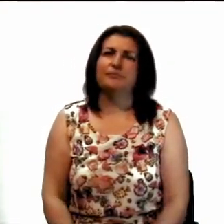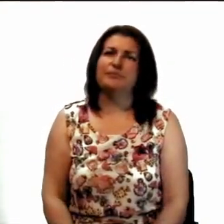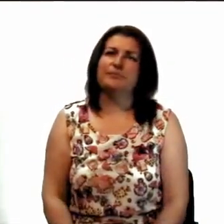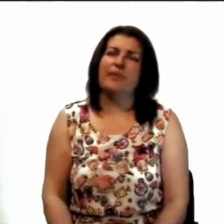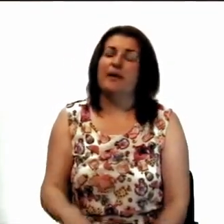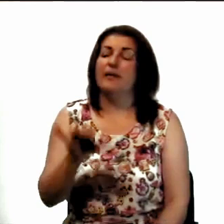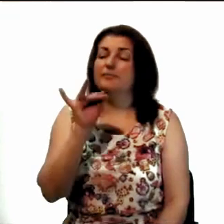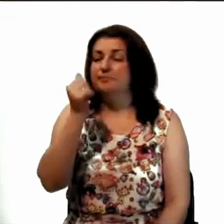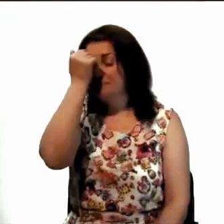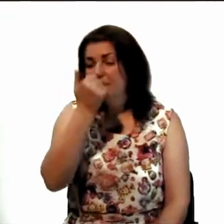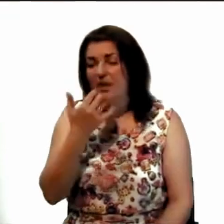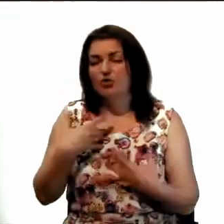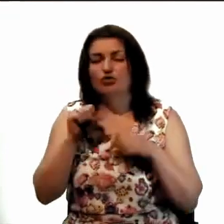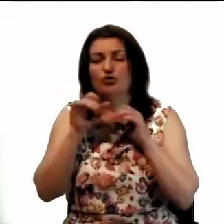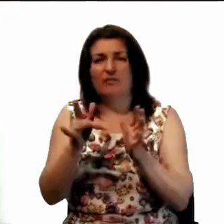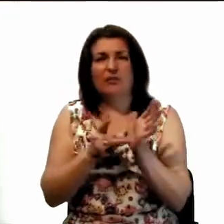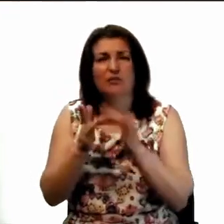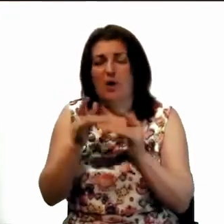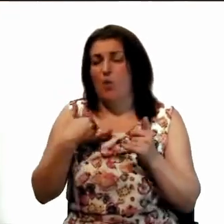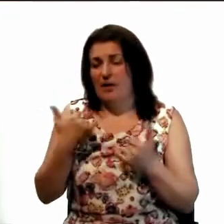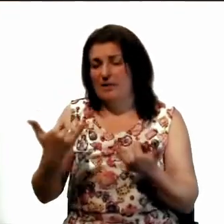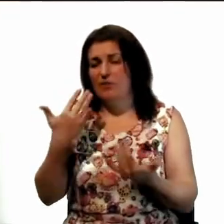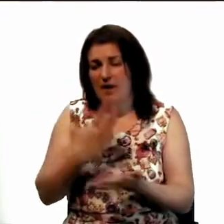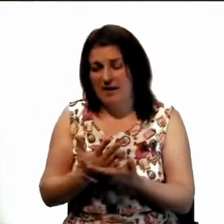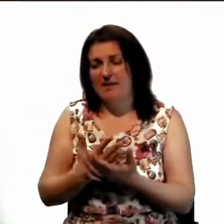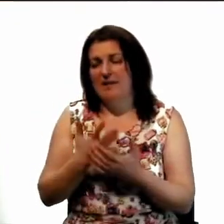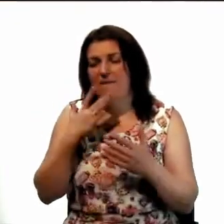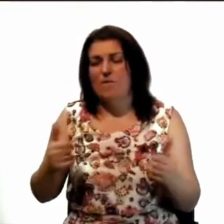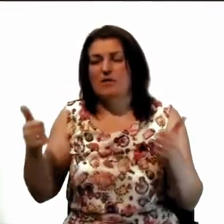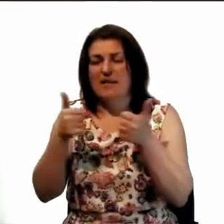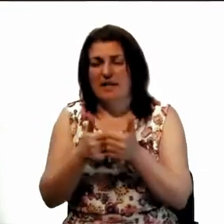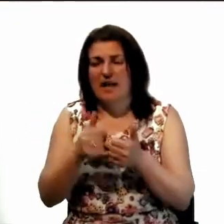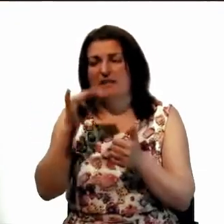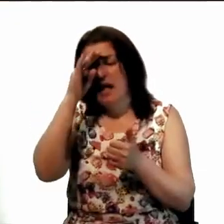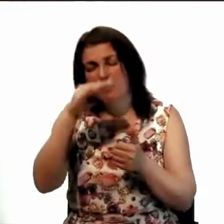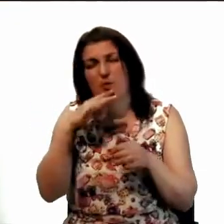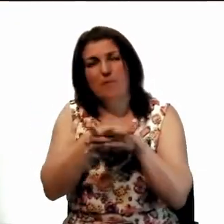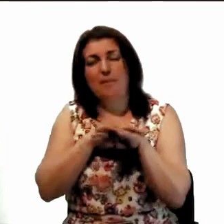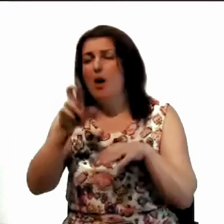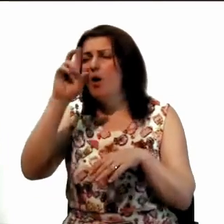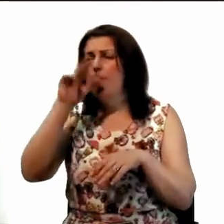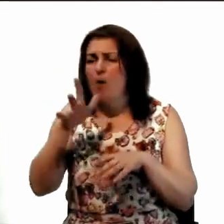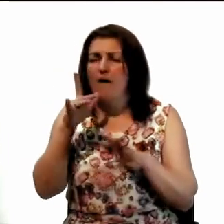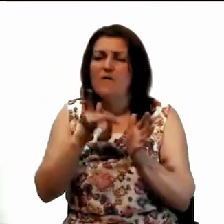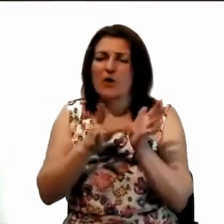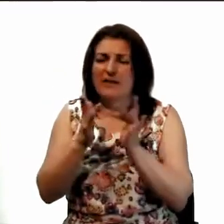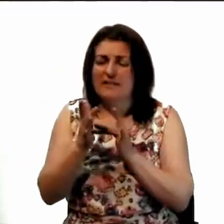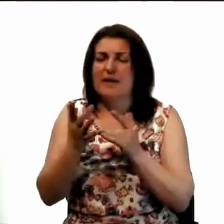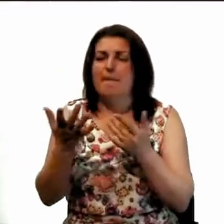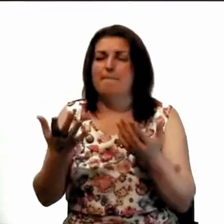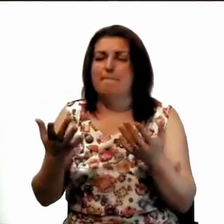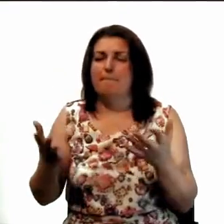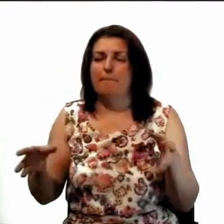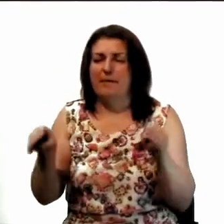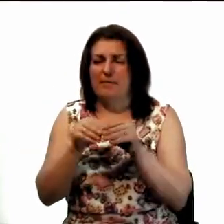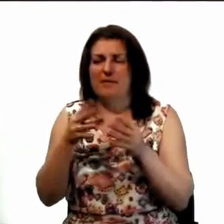И благодаря жертве Иисуса Христа у нас сегодня есть воссоединение с Отцом Небесным. Бог во Христе примирил с собой мир,